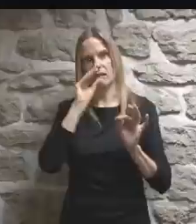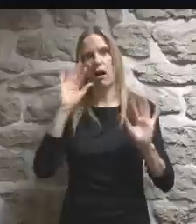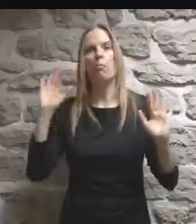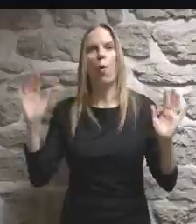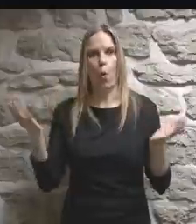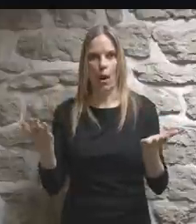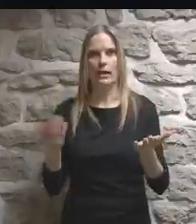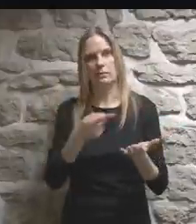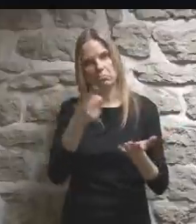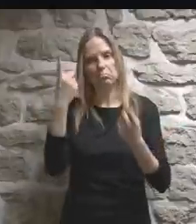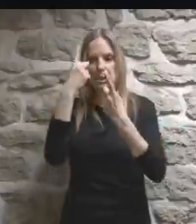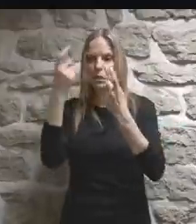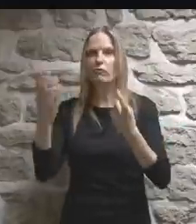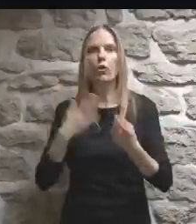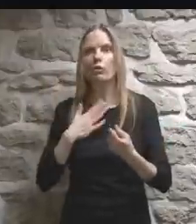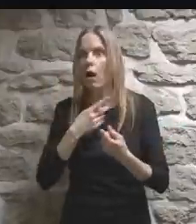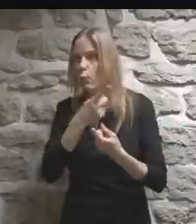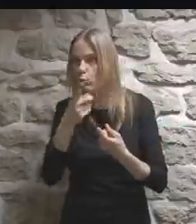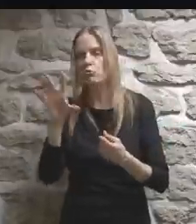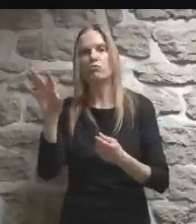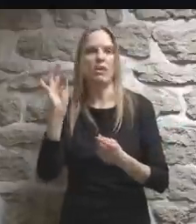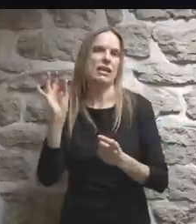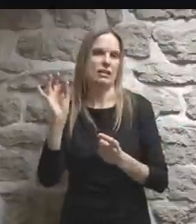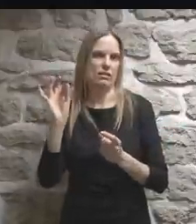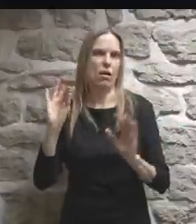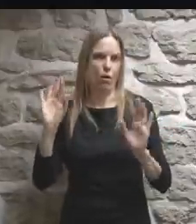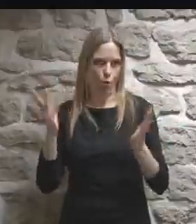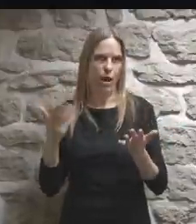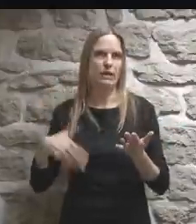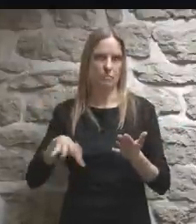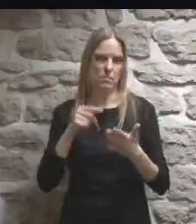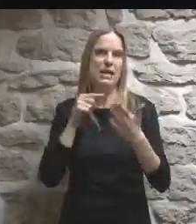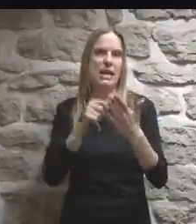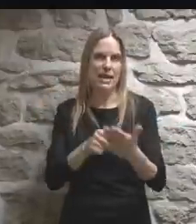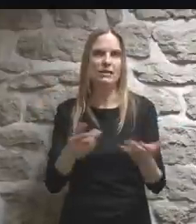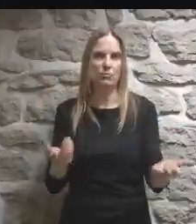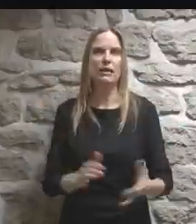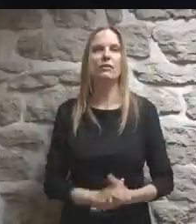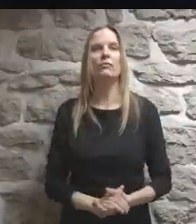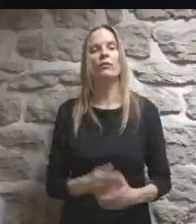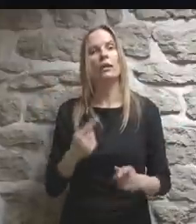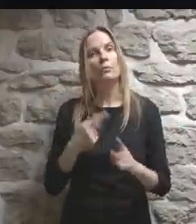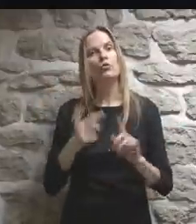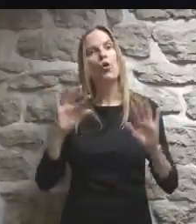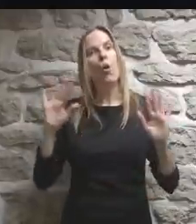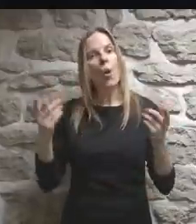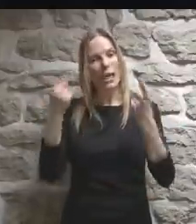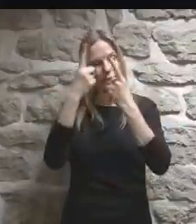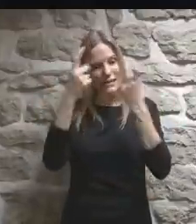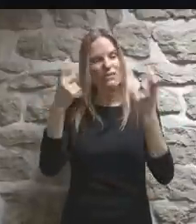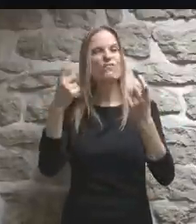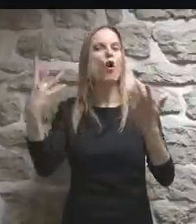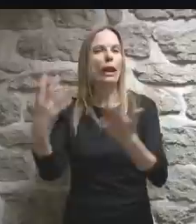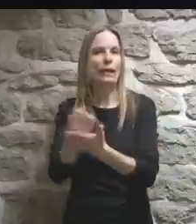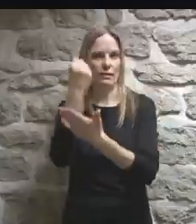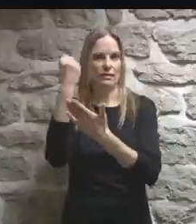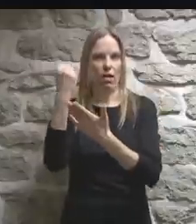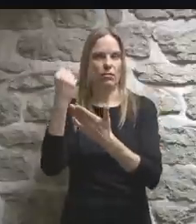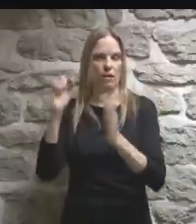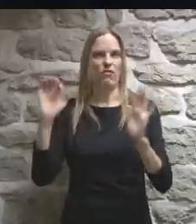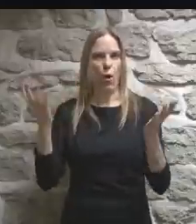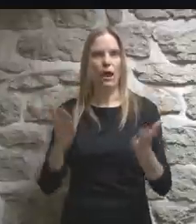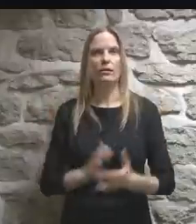oma informatsiooni saavad, et see oleks kätte saadav.